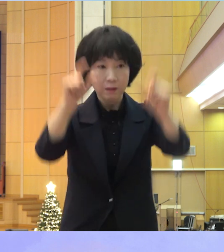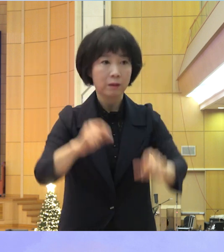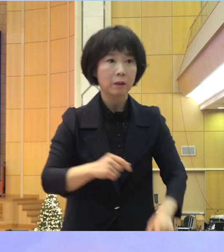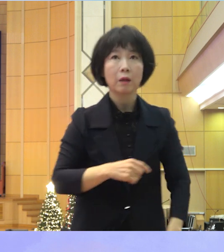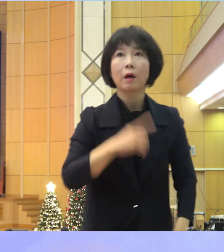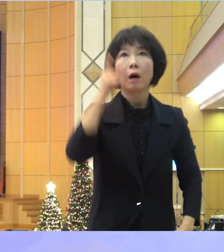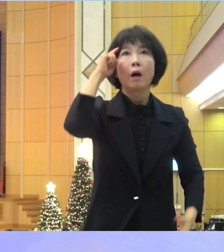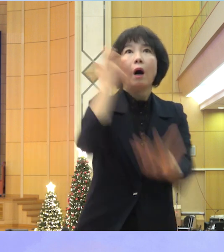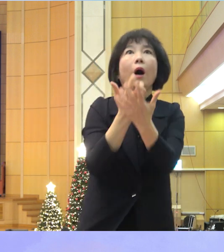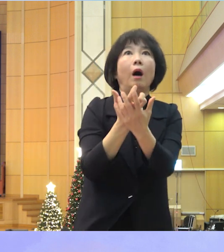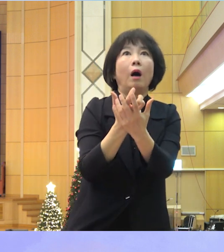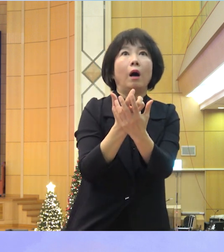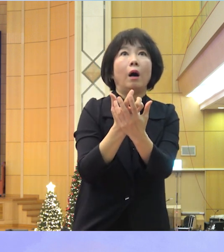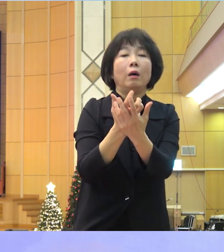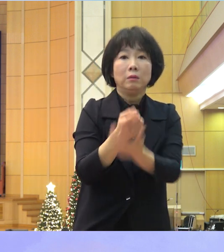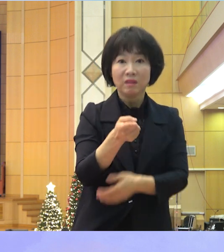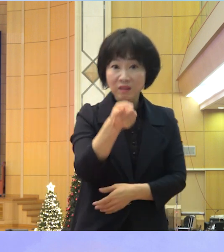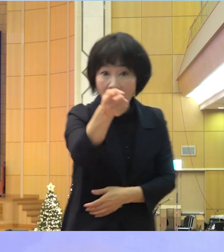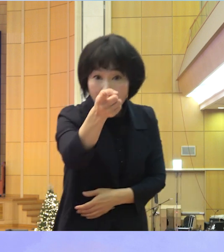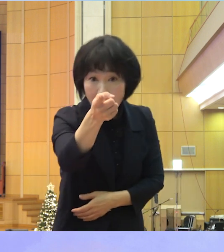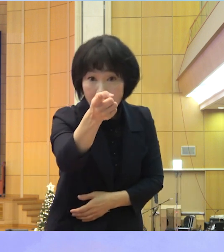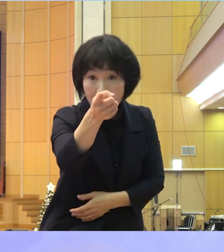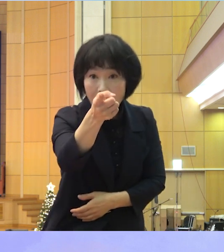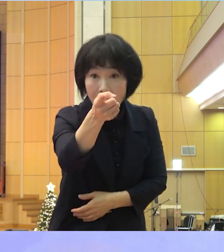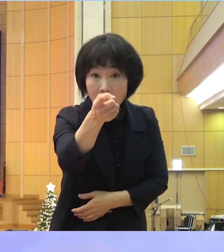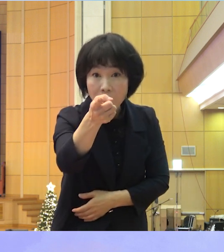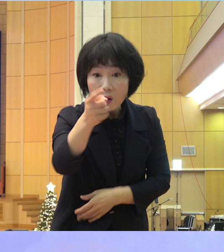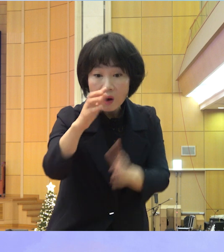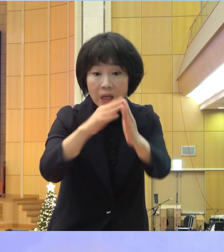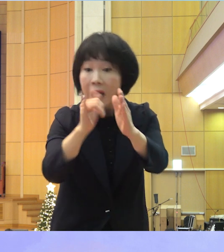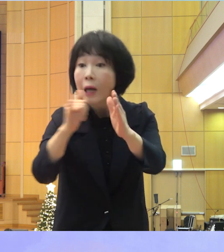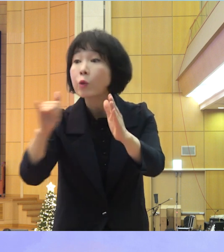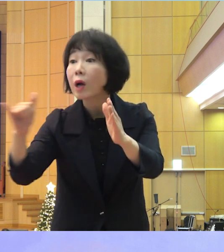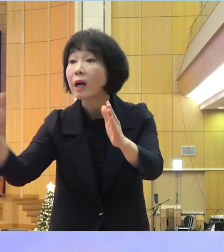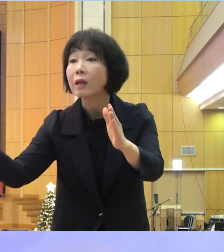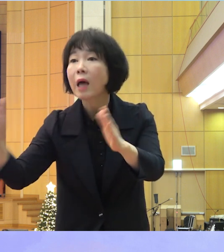못하리라. 그러므로 너는 가족들에게 유언하라.